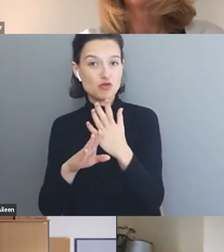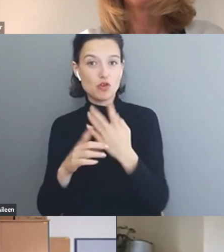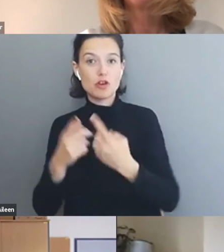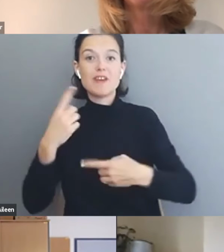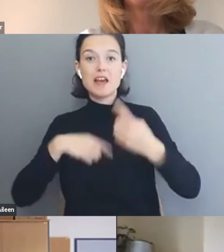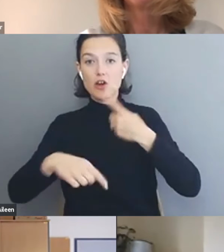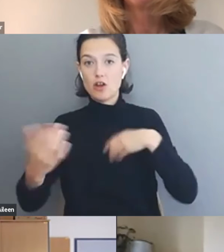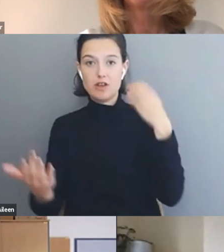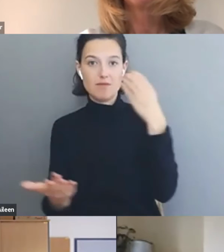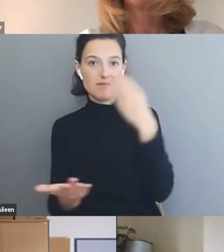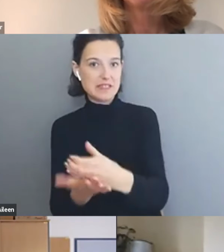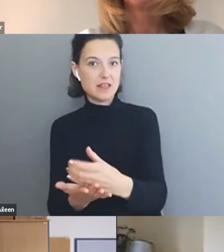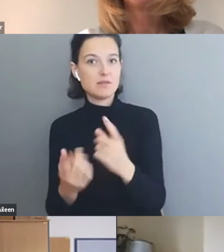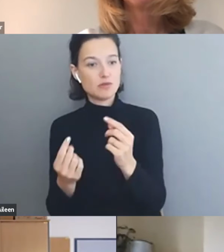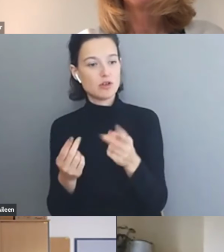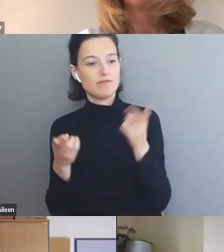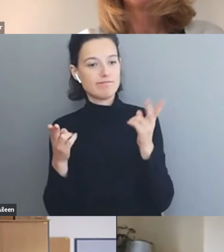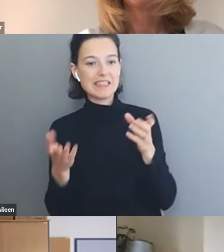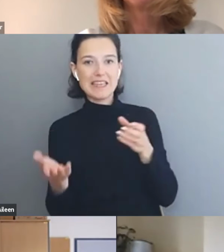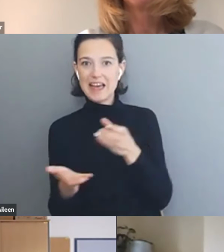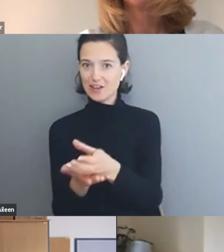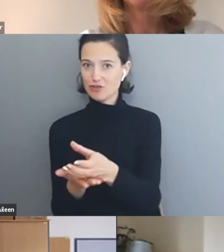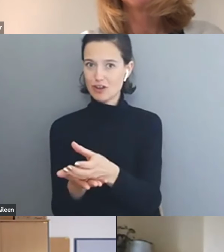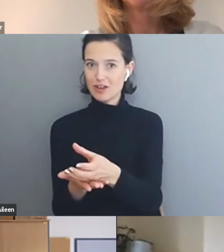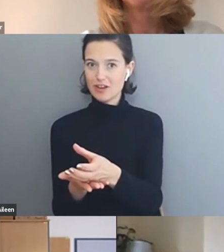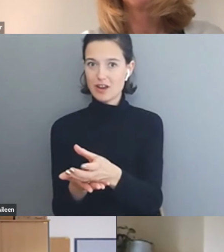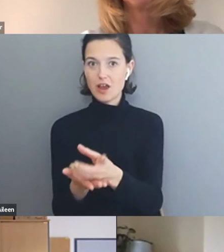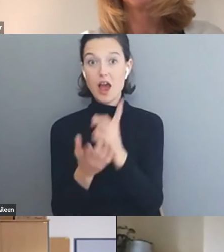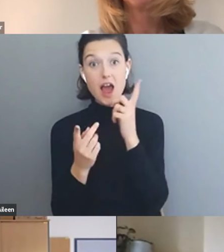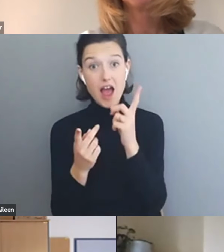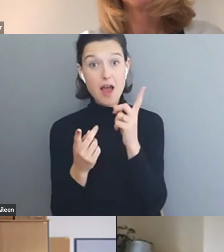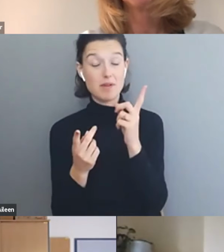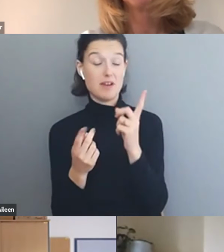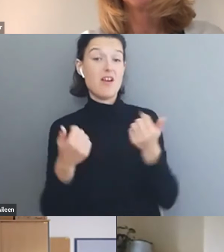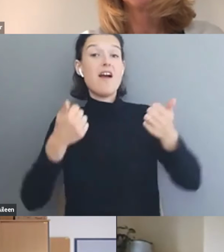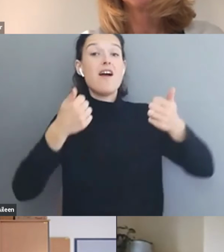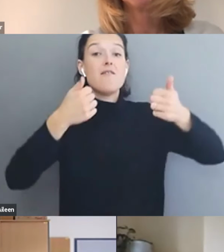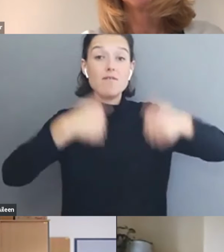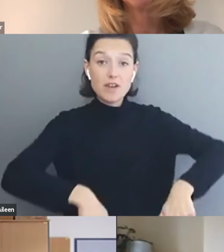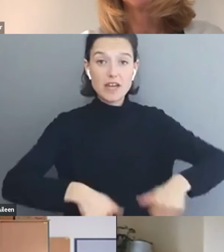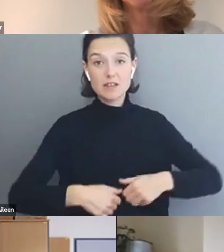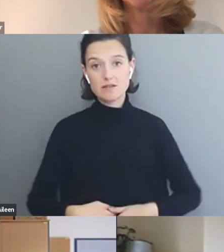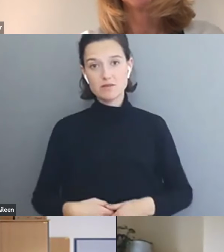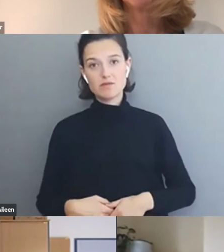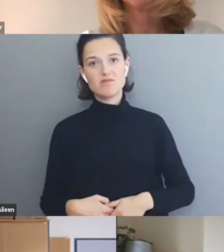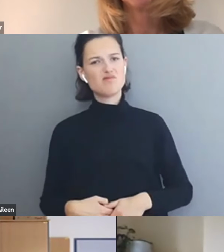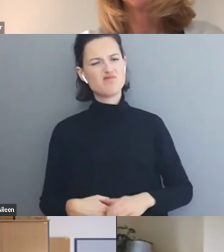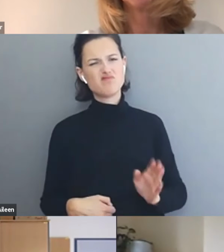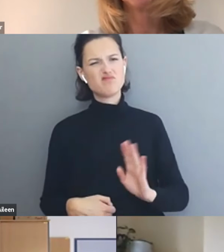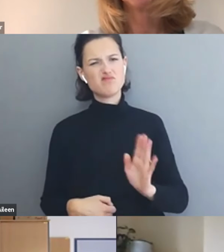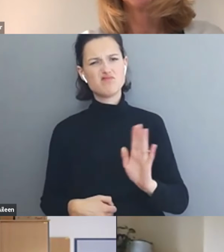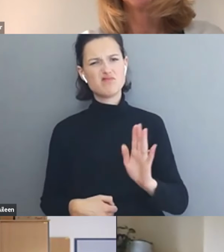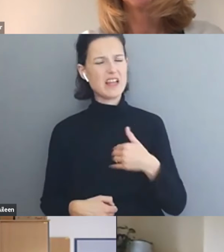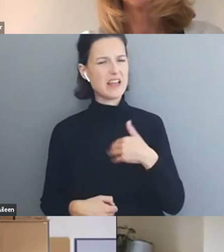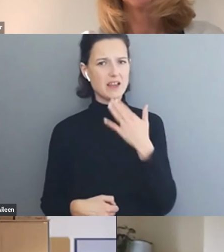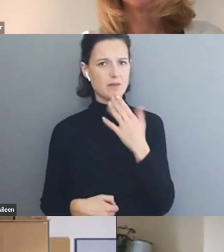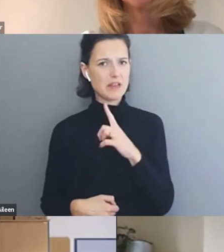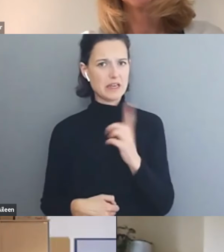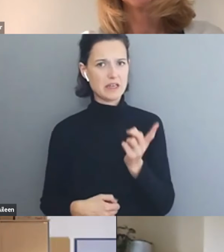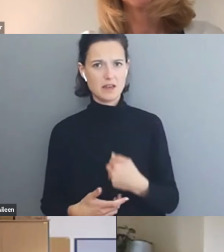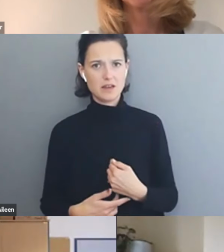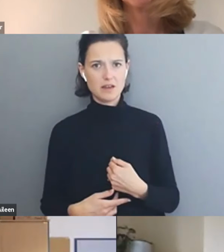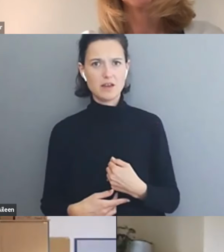besetzen. Aber verpflichtend, da muss ich Klaus auch zustimmen, würde ich sie auch nicht machen. Es gibt viele Wege, um das